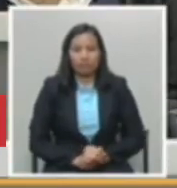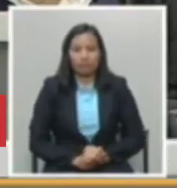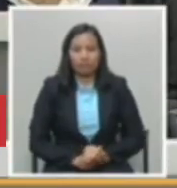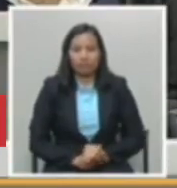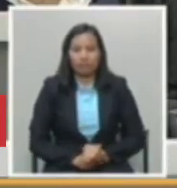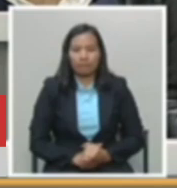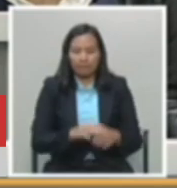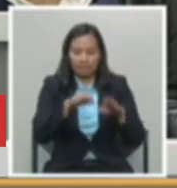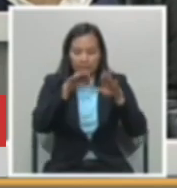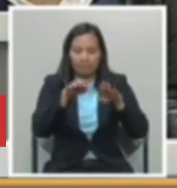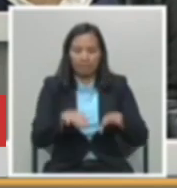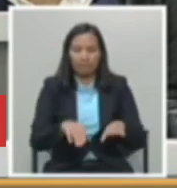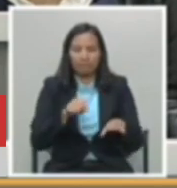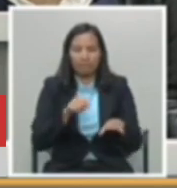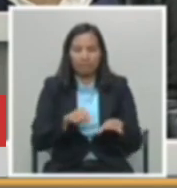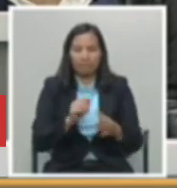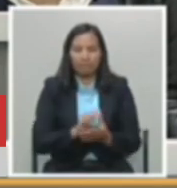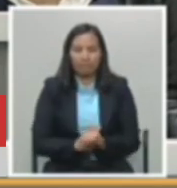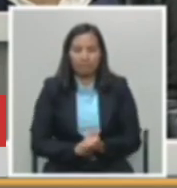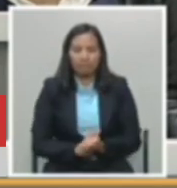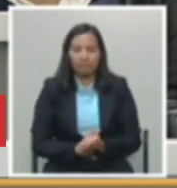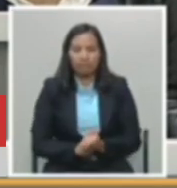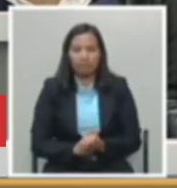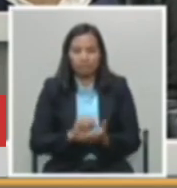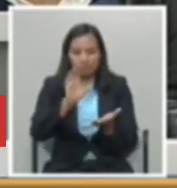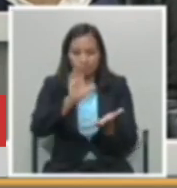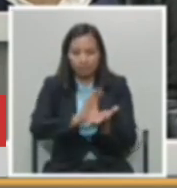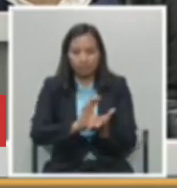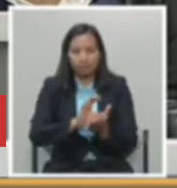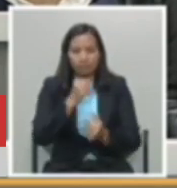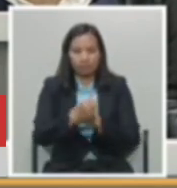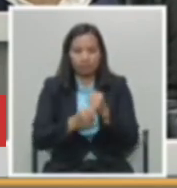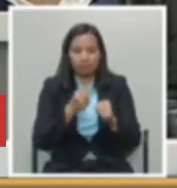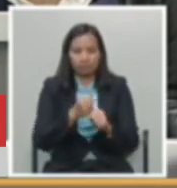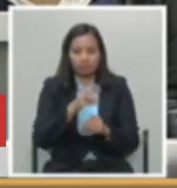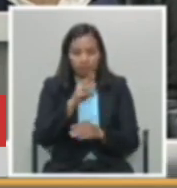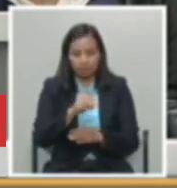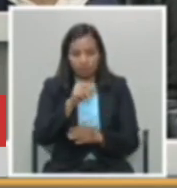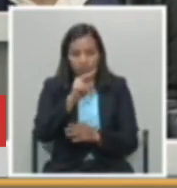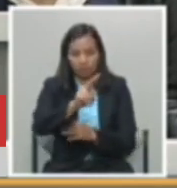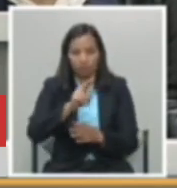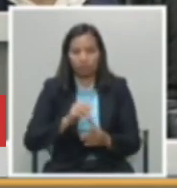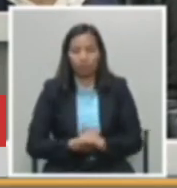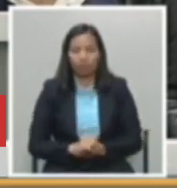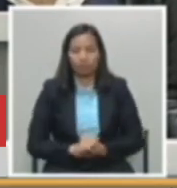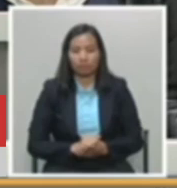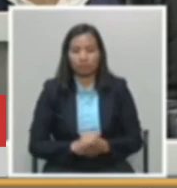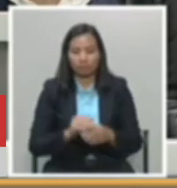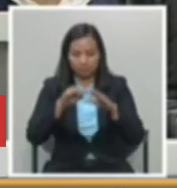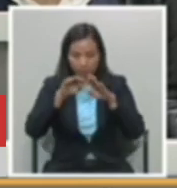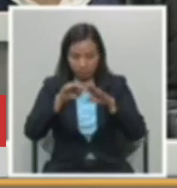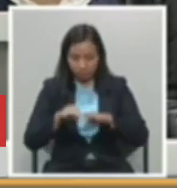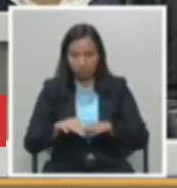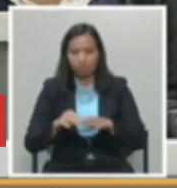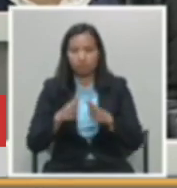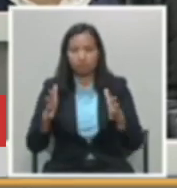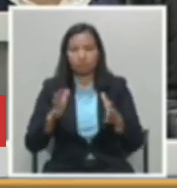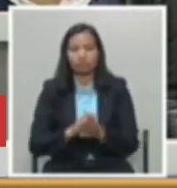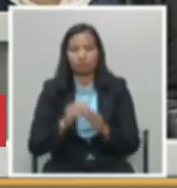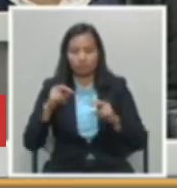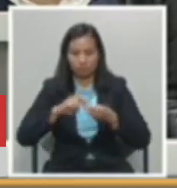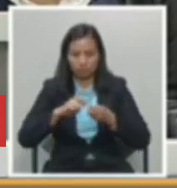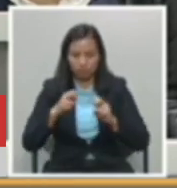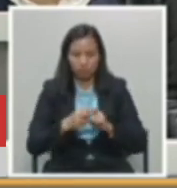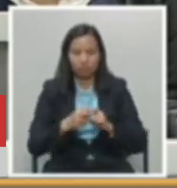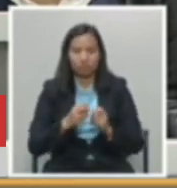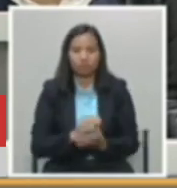ที่มันลดลงเนี่ยค่ะขนาดลดงบประมาณของปี62นี่ไม่ลดมากกว่านี้นะคะยังเกิดปัญหาข